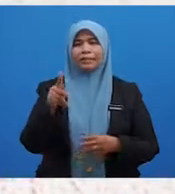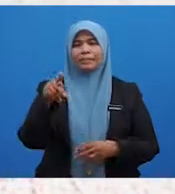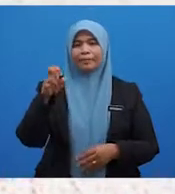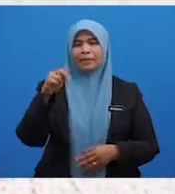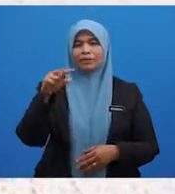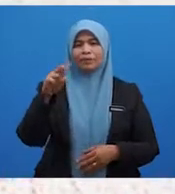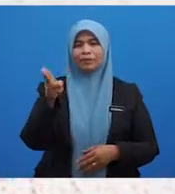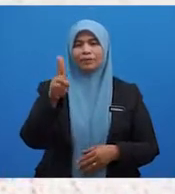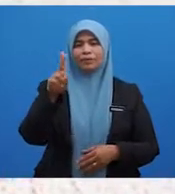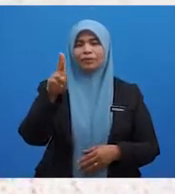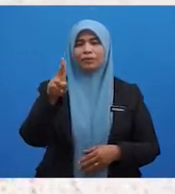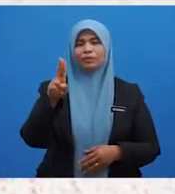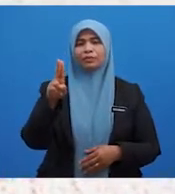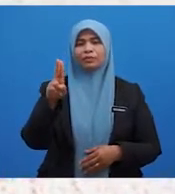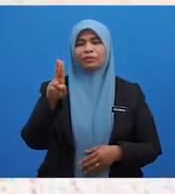lain-lain.